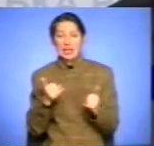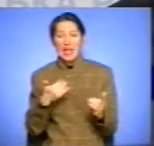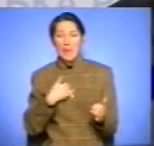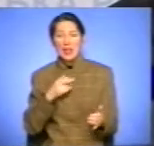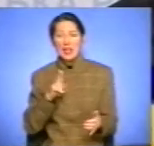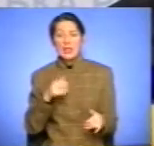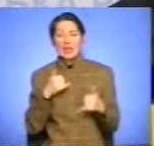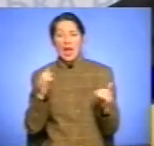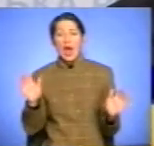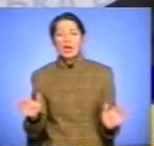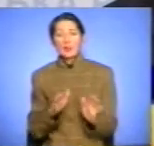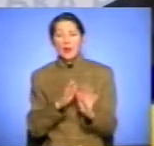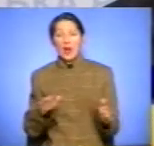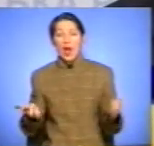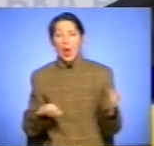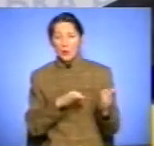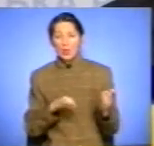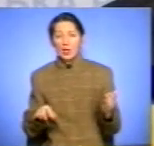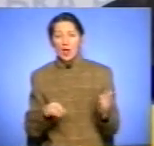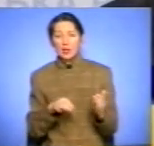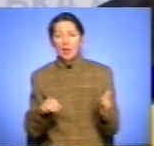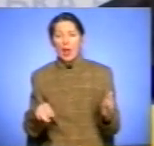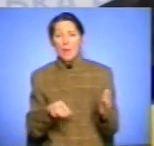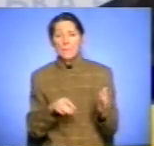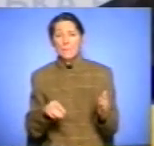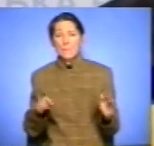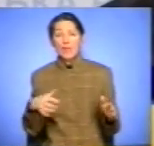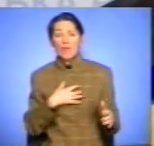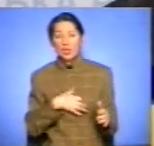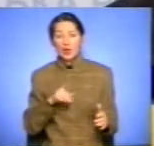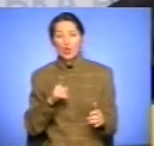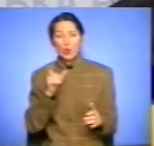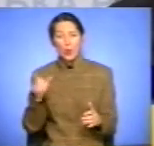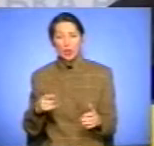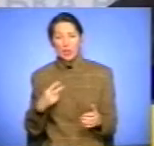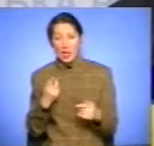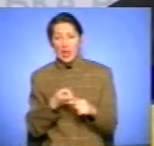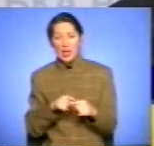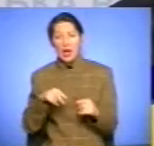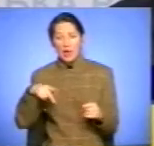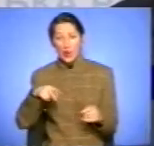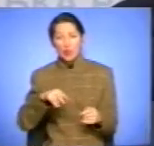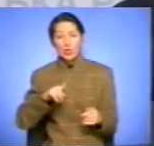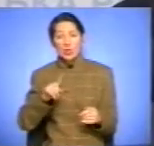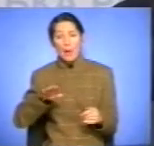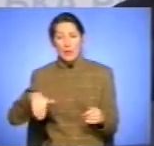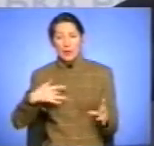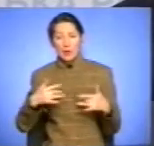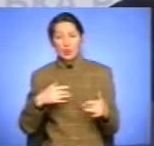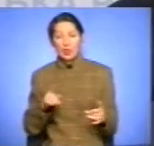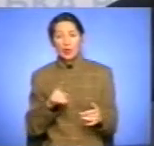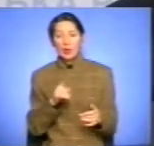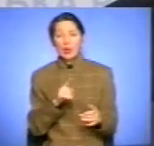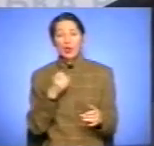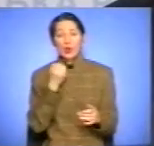співака важливо людина яка виходить з концерту якщо вона співає хоча б одну-дві фрази